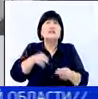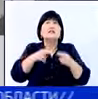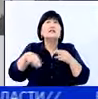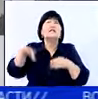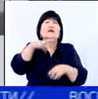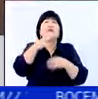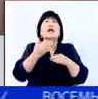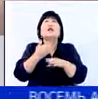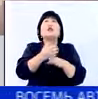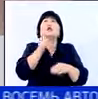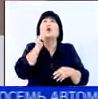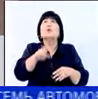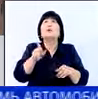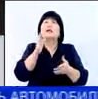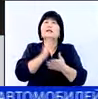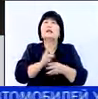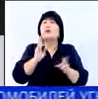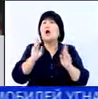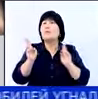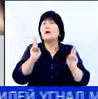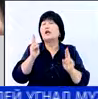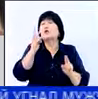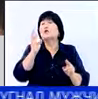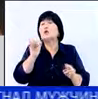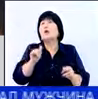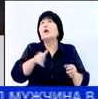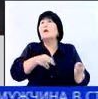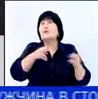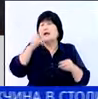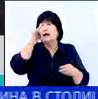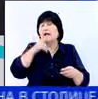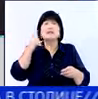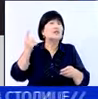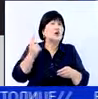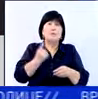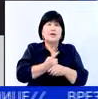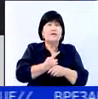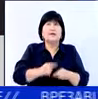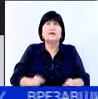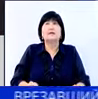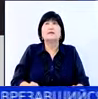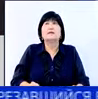всему миру, делится опытом и ставит парикмахерские шоу. Приехала в Казахстан впервые.